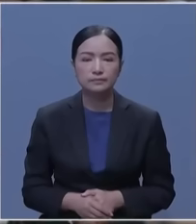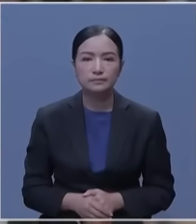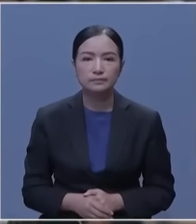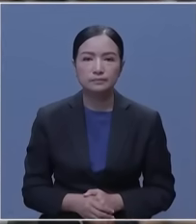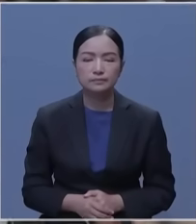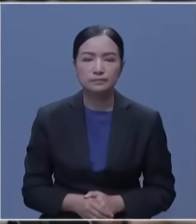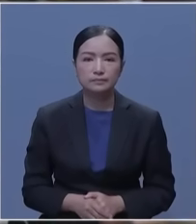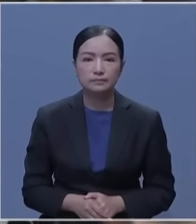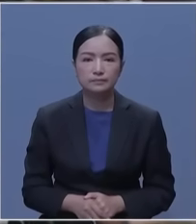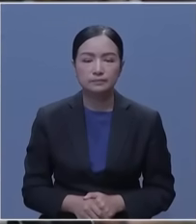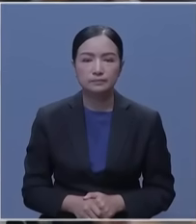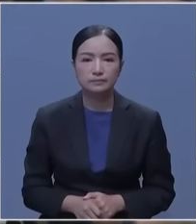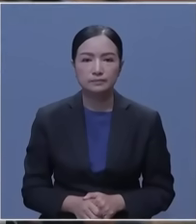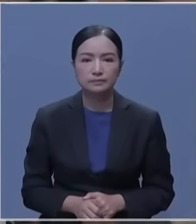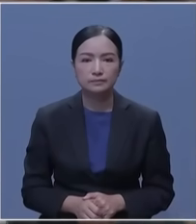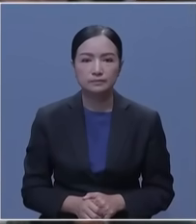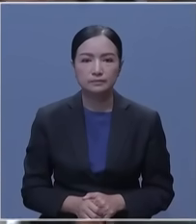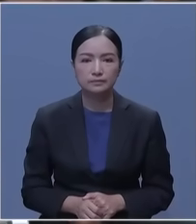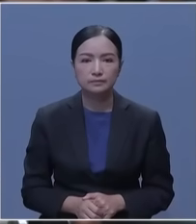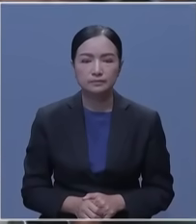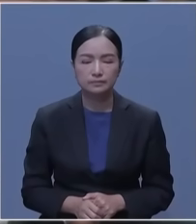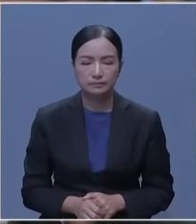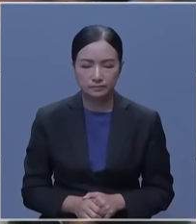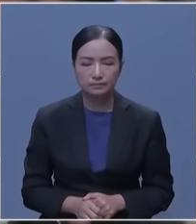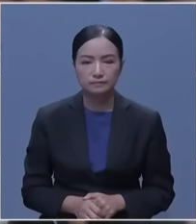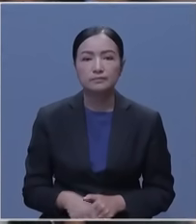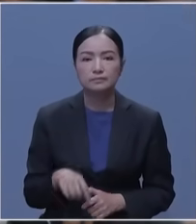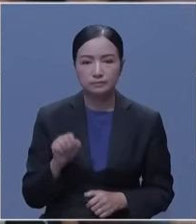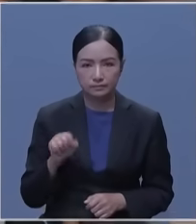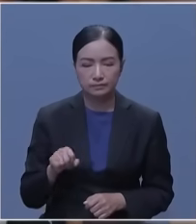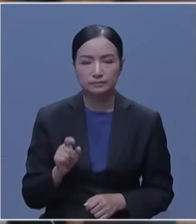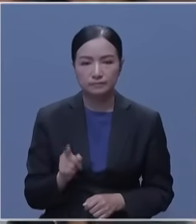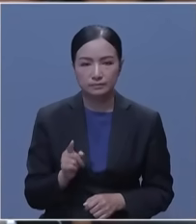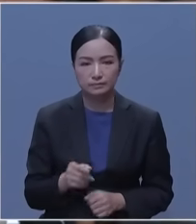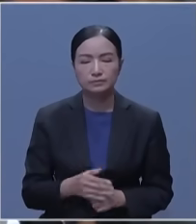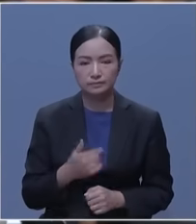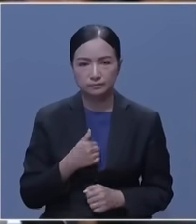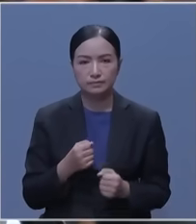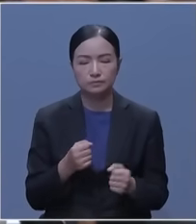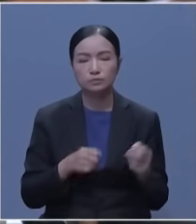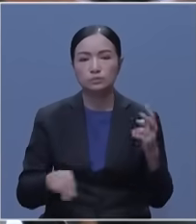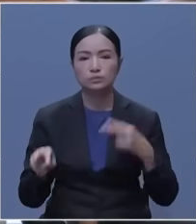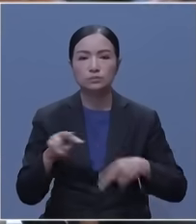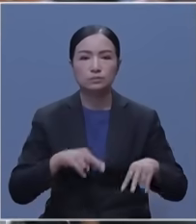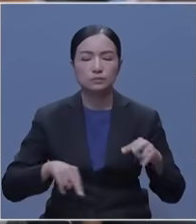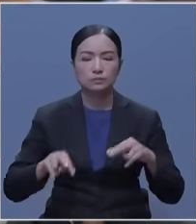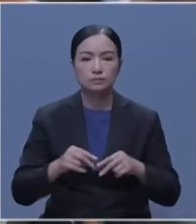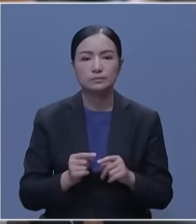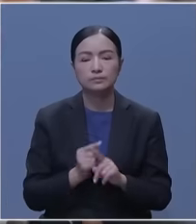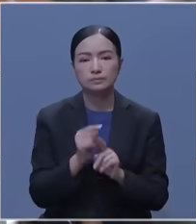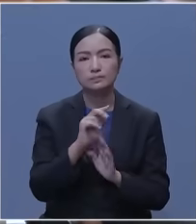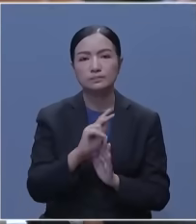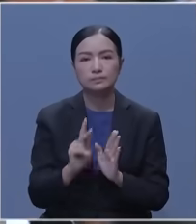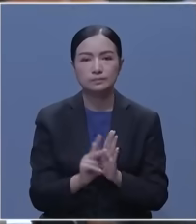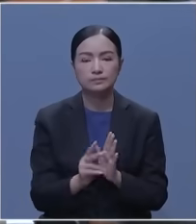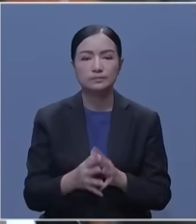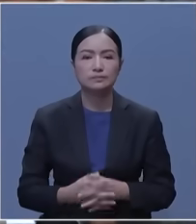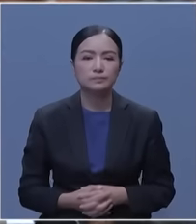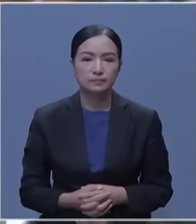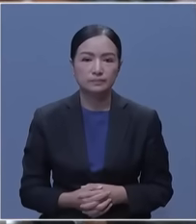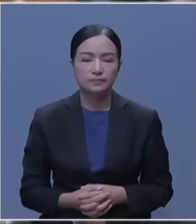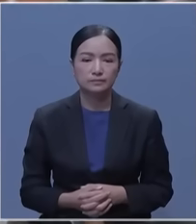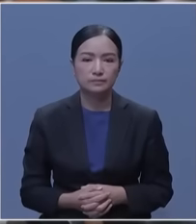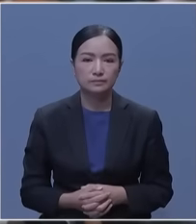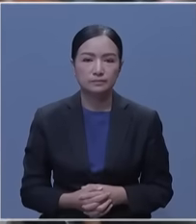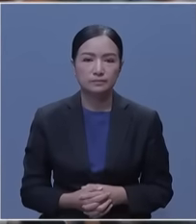นักการเมืองที่ห้ามไปแทรกแซงการแต่งตั ้งแน่นอนแน่นอนแล้วกำลังตรวจสอบอยู่นะครับกำลังตรวจสอบในเชิงกฎหมายแล้วก็เอาข้อเท็